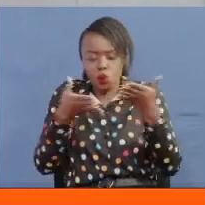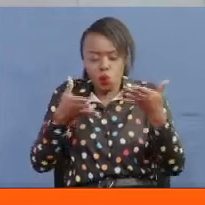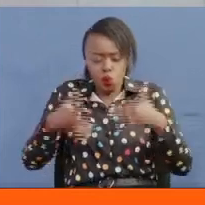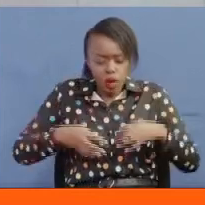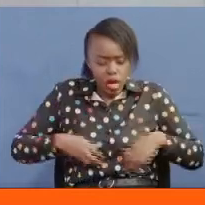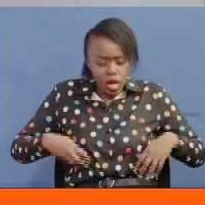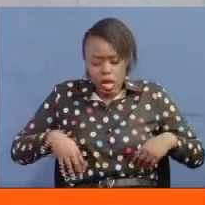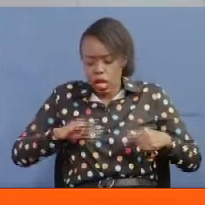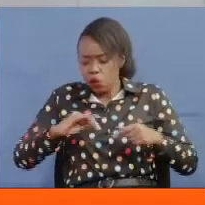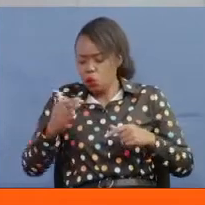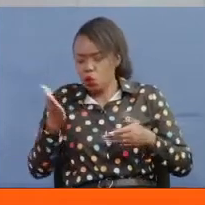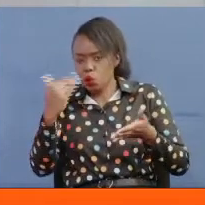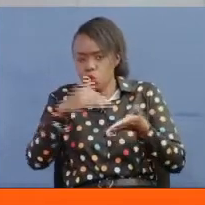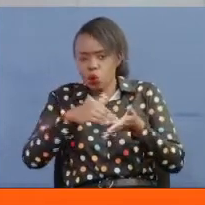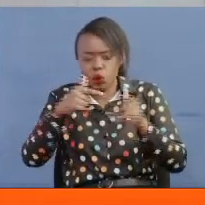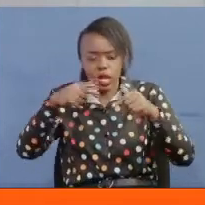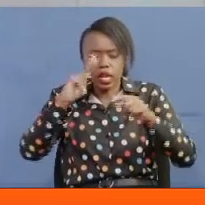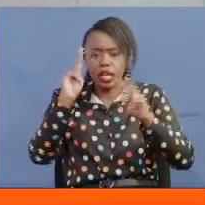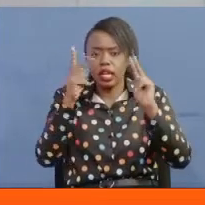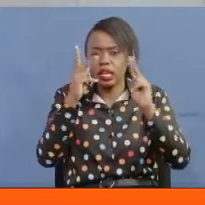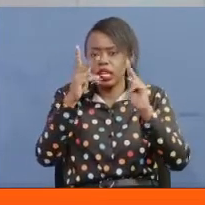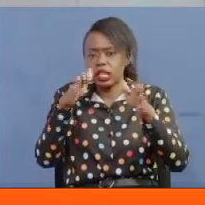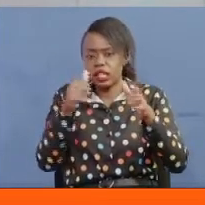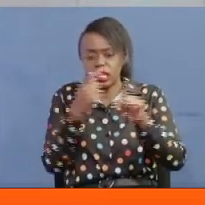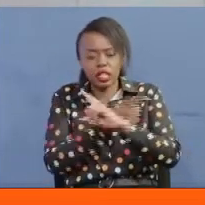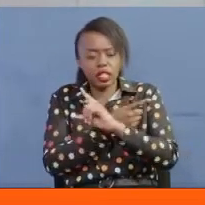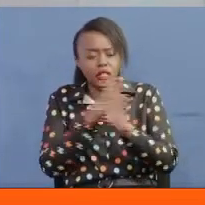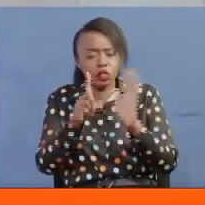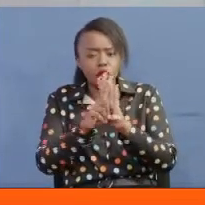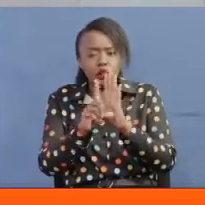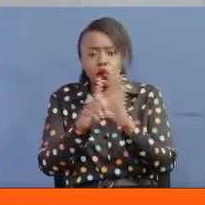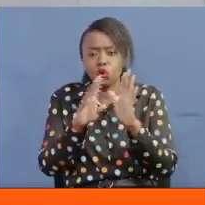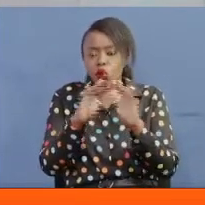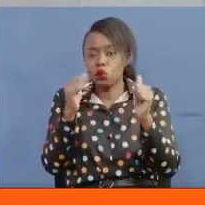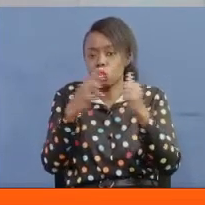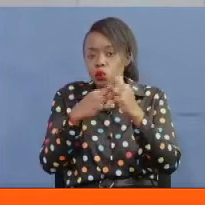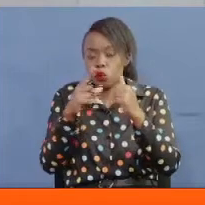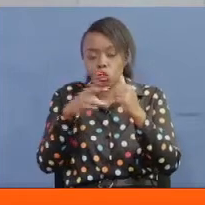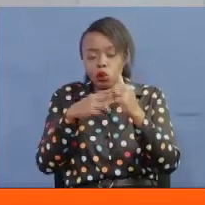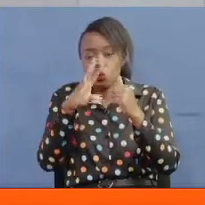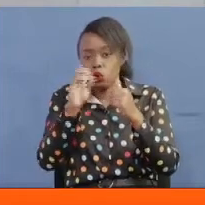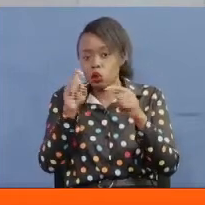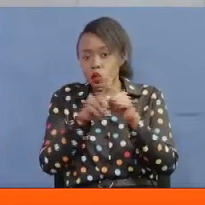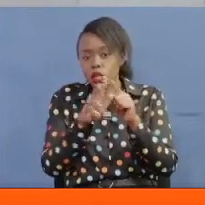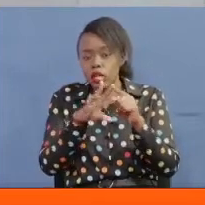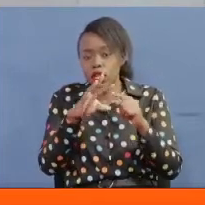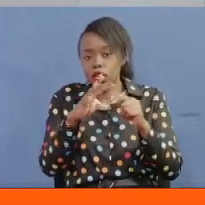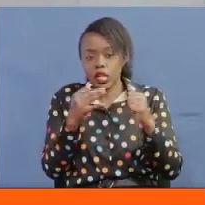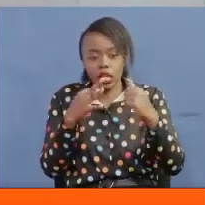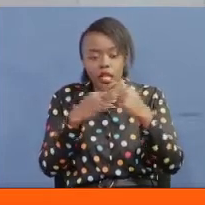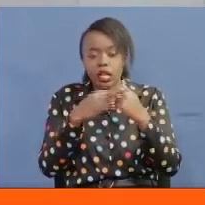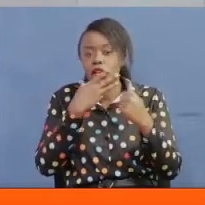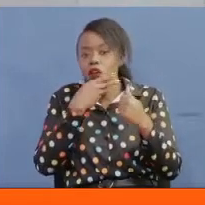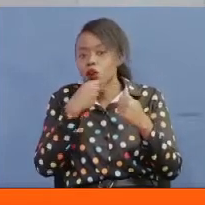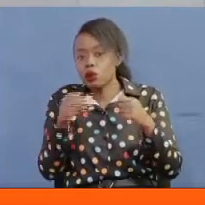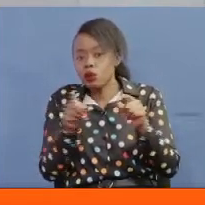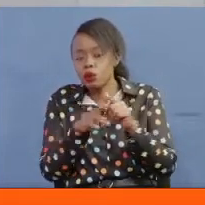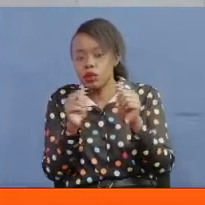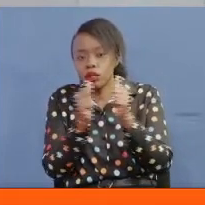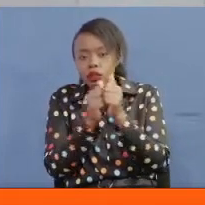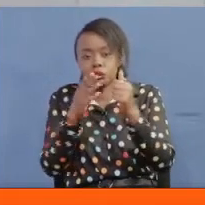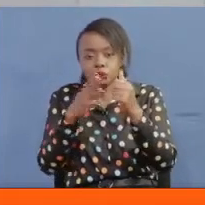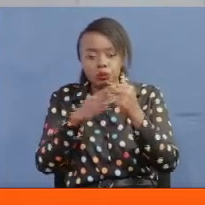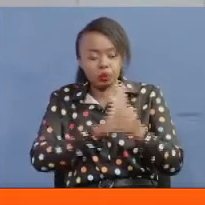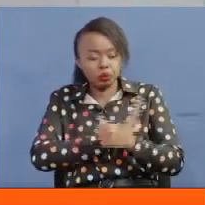dai kwamba wako nchini Kenya kinyume cha sheria. Washtakiwa hao 20 wakiwemo wanaume 8 na wanawake